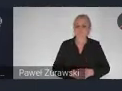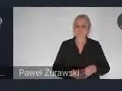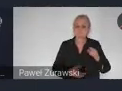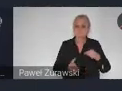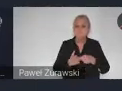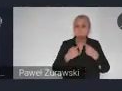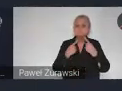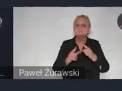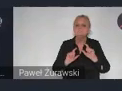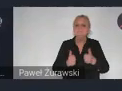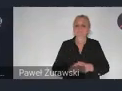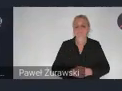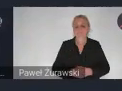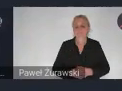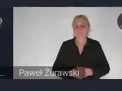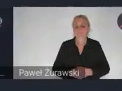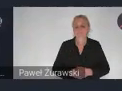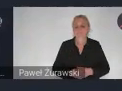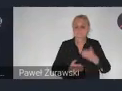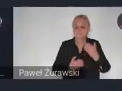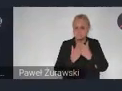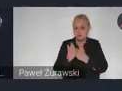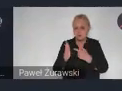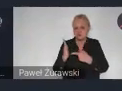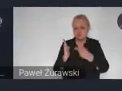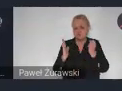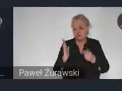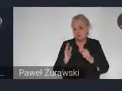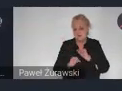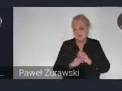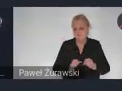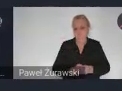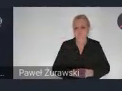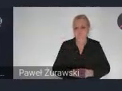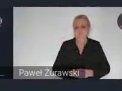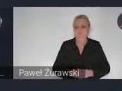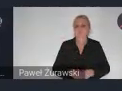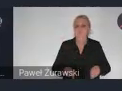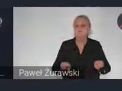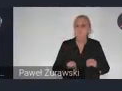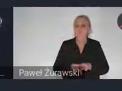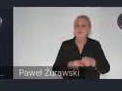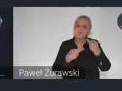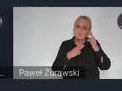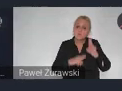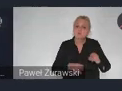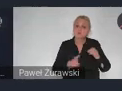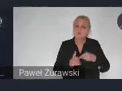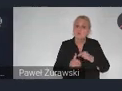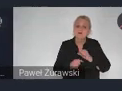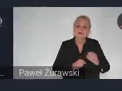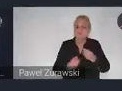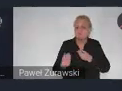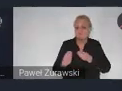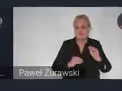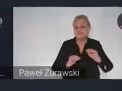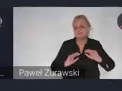o tym przede wszystkim nasz program i uznaje że jest to najbardziej